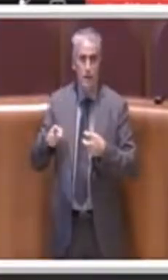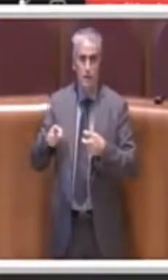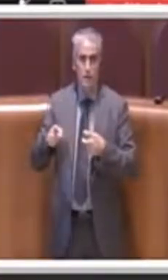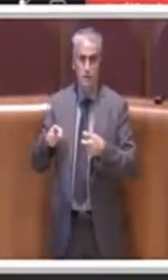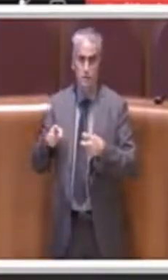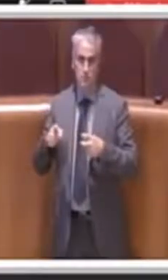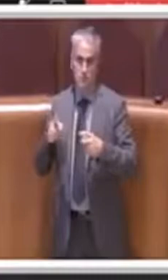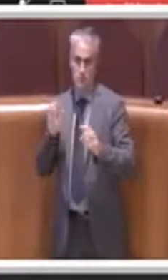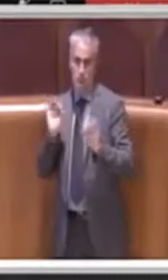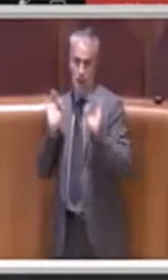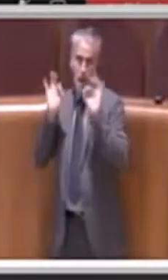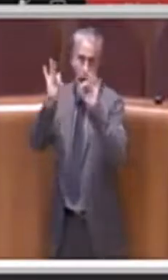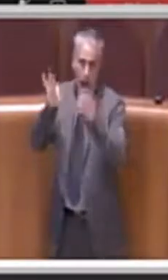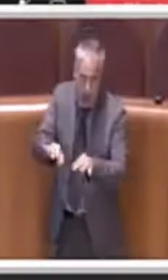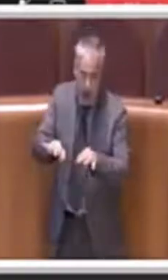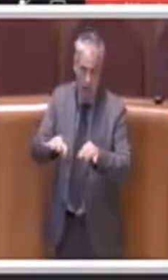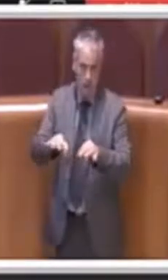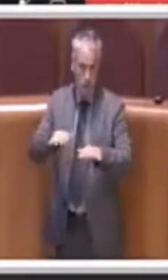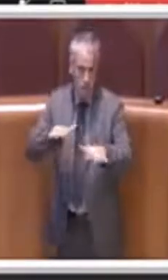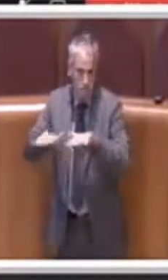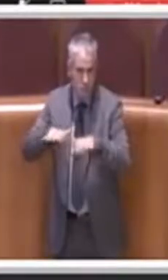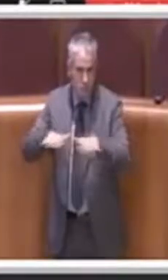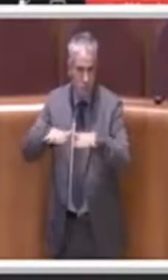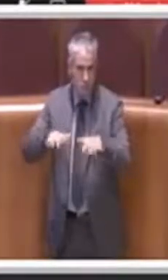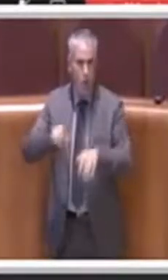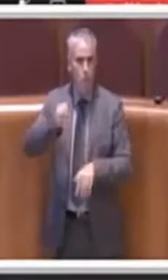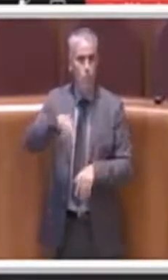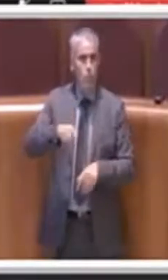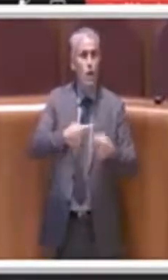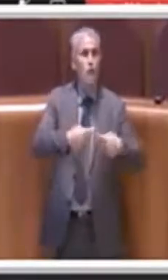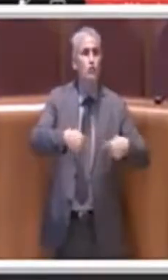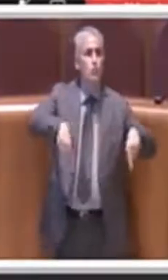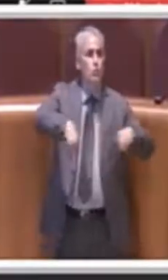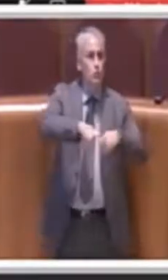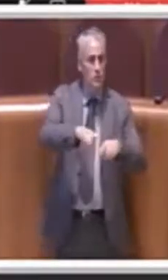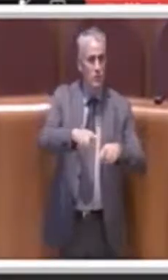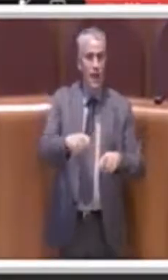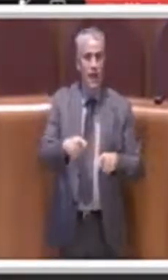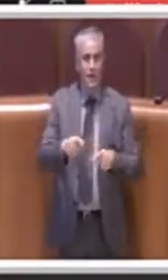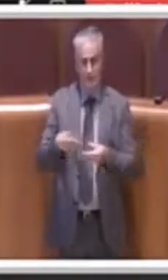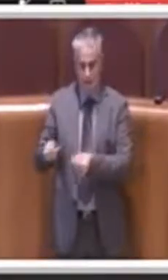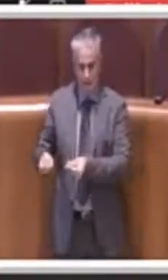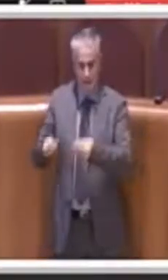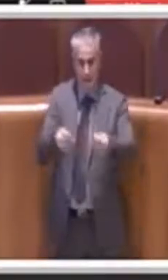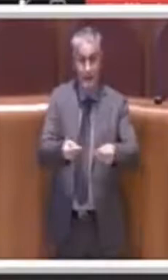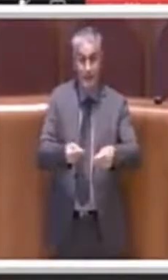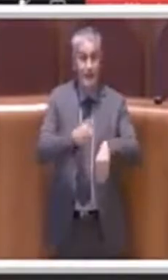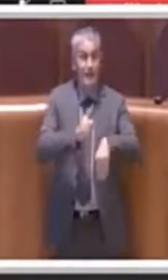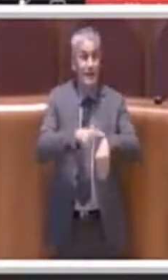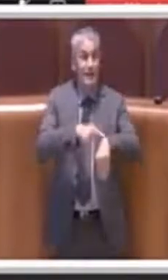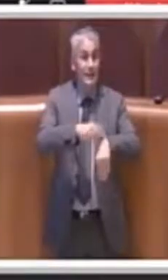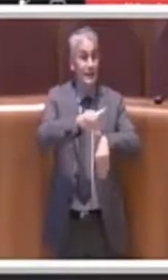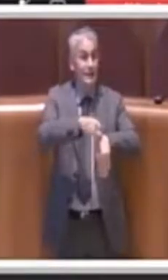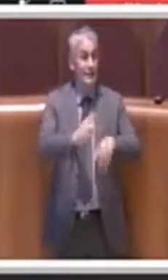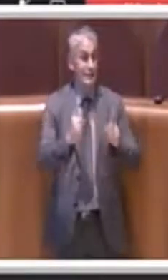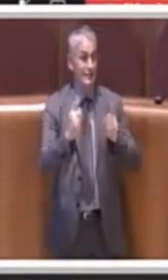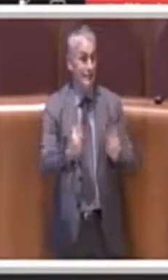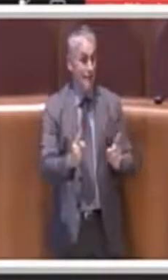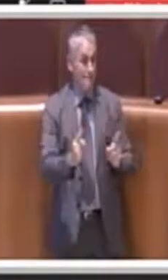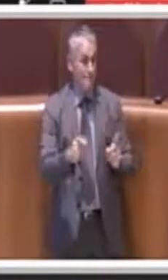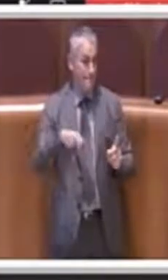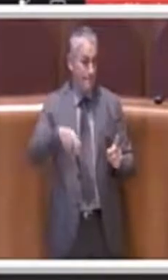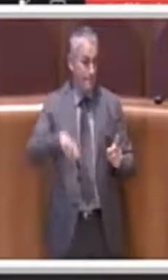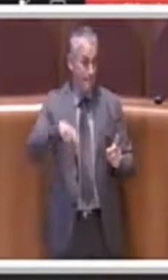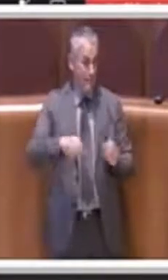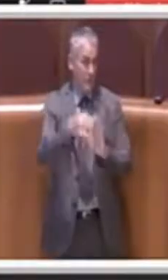e di conseguenza ovviamente poi anche la Giunta nel sottoporre, quindi nei tempi necessari e previsti insomma